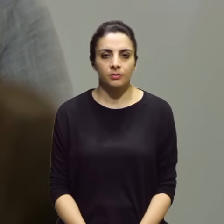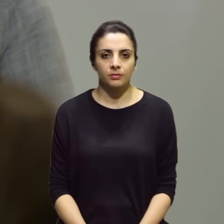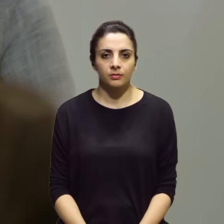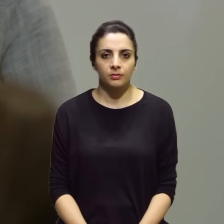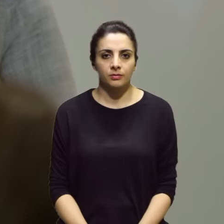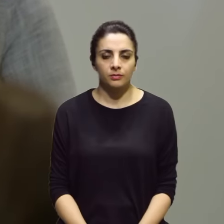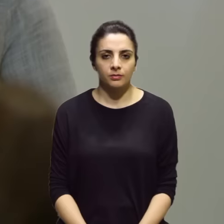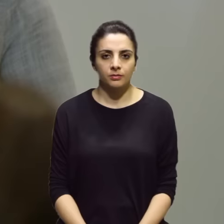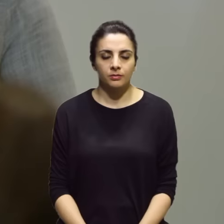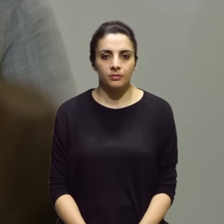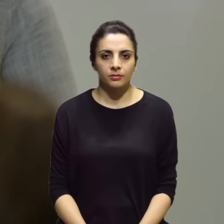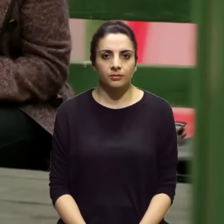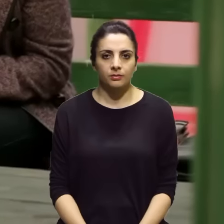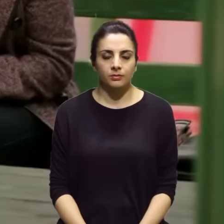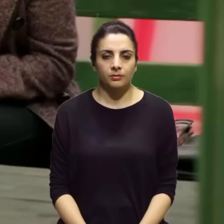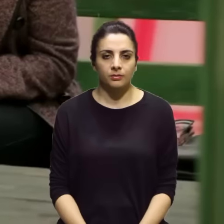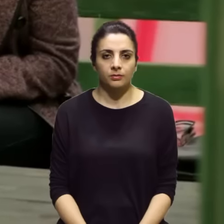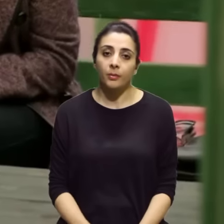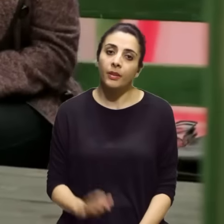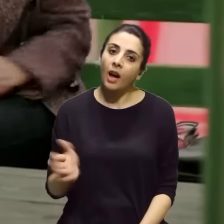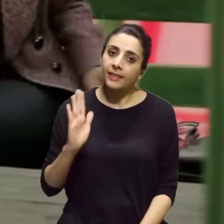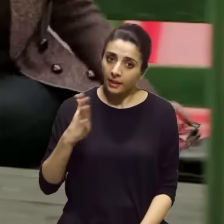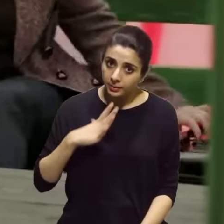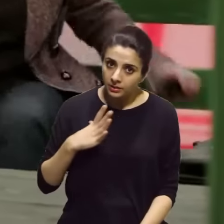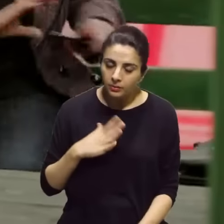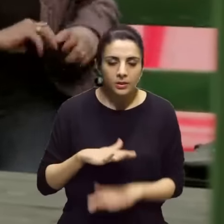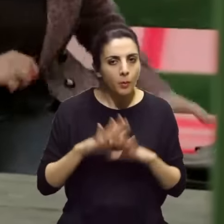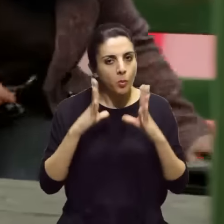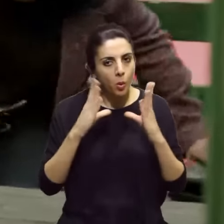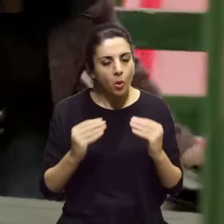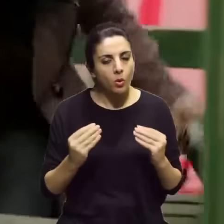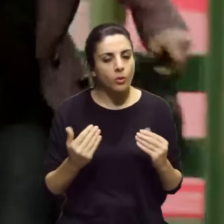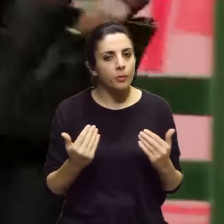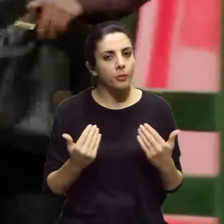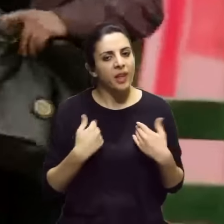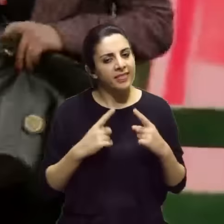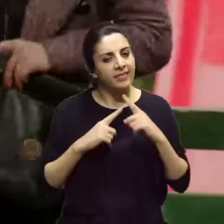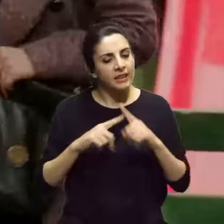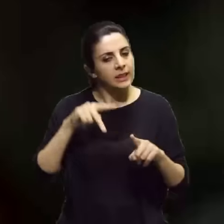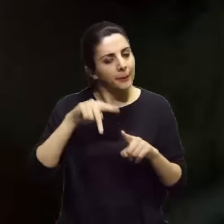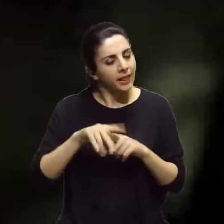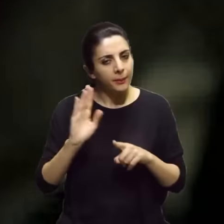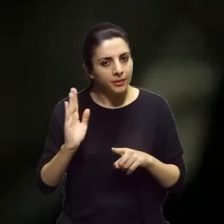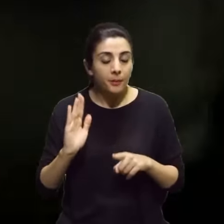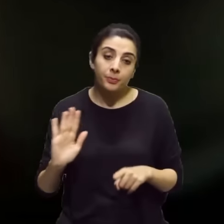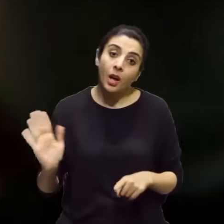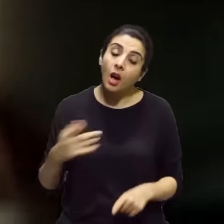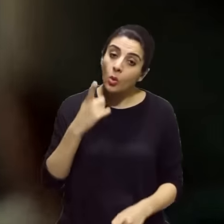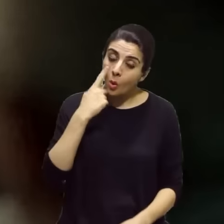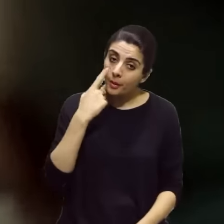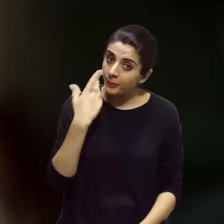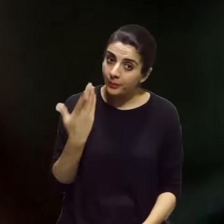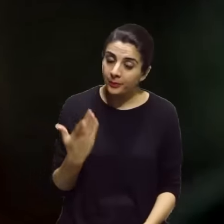Hadi kalkalım istersen. Tamam, ben de böyle bir taksiye atlayayım şuradan. Hadi göreyim